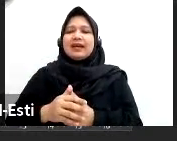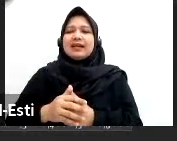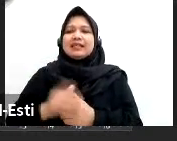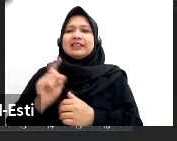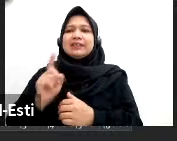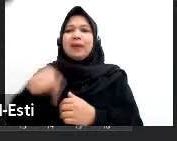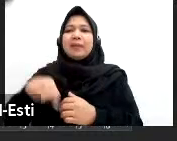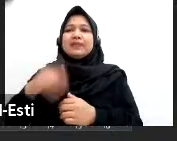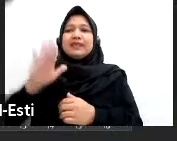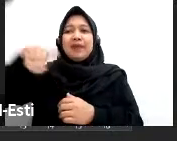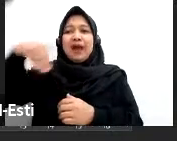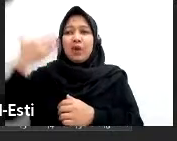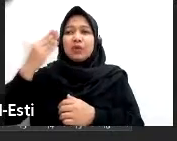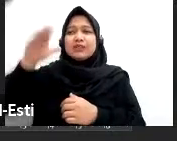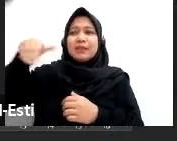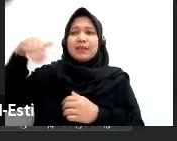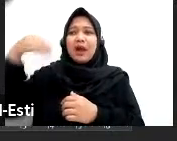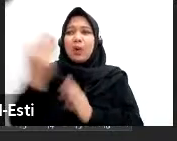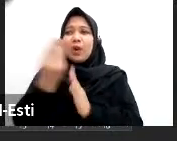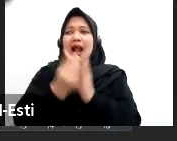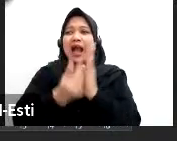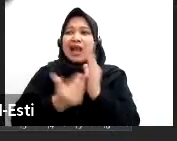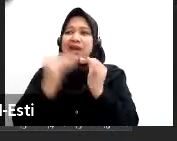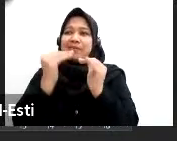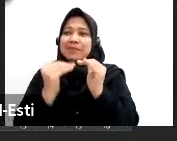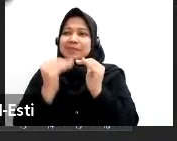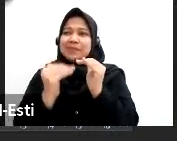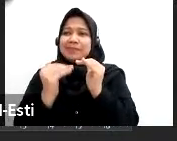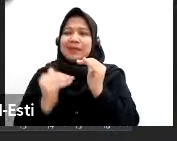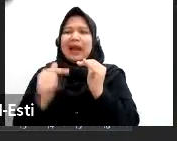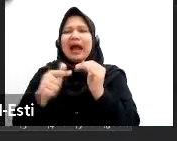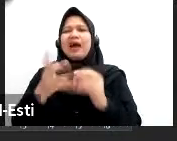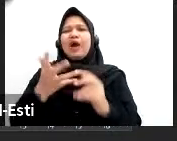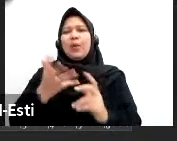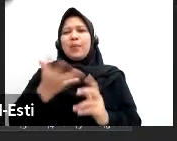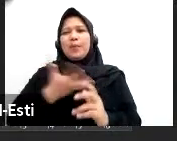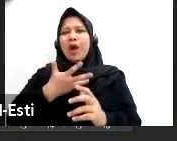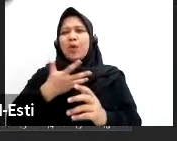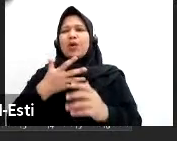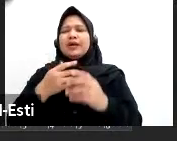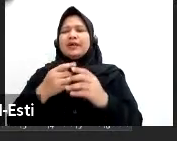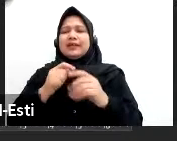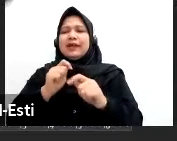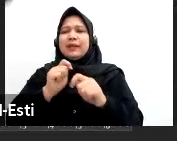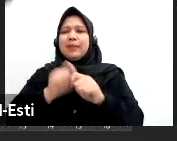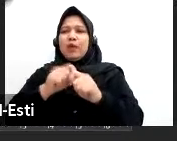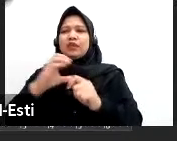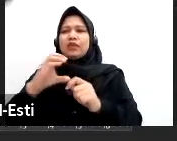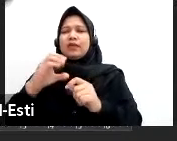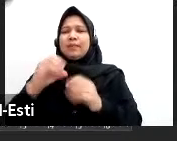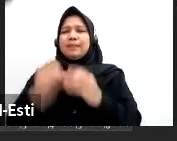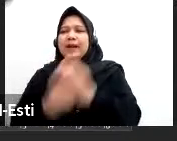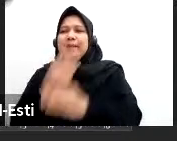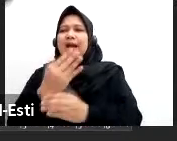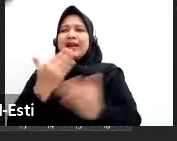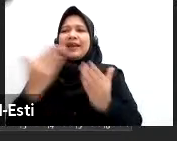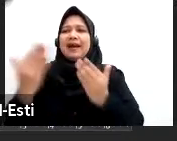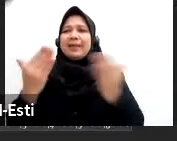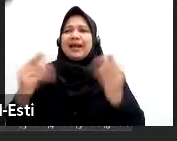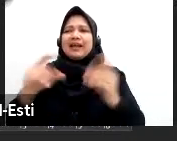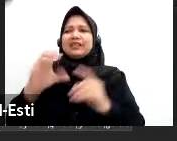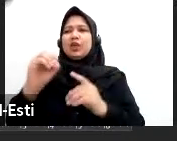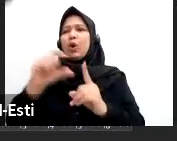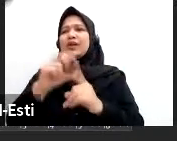kita dapat setiap tahun agak sulit untuk mengatakan pengembangan diets aplikasi hoodie airnya